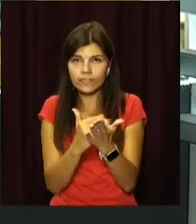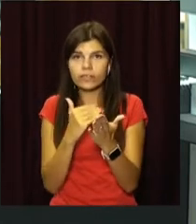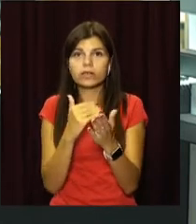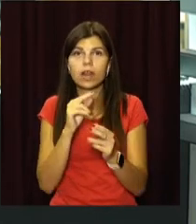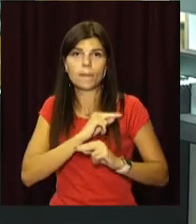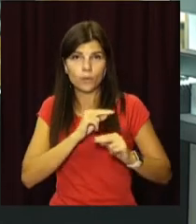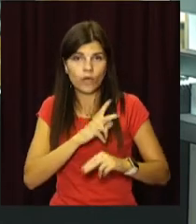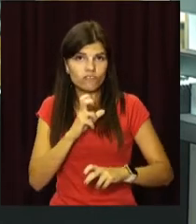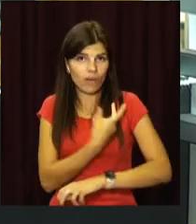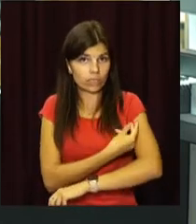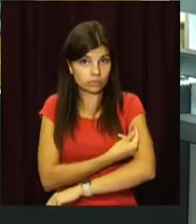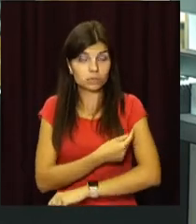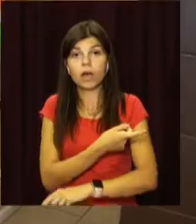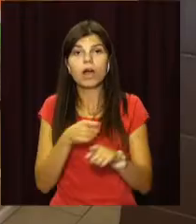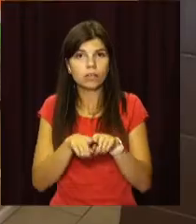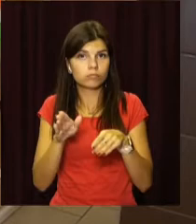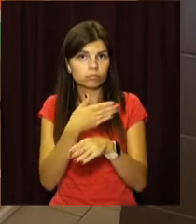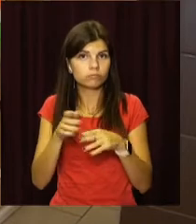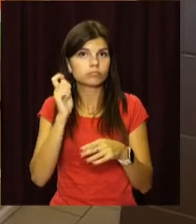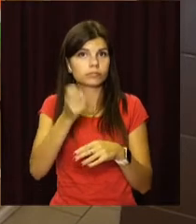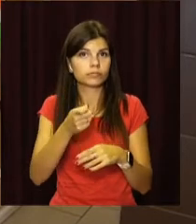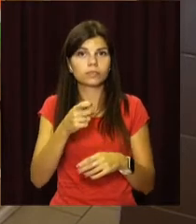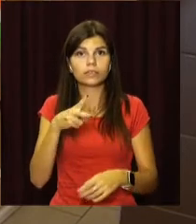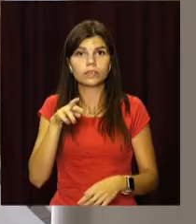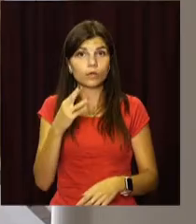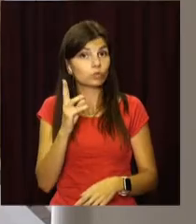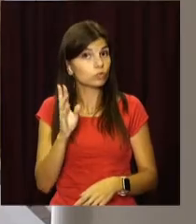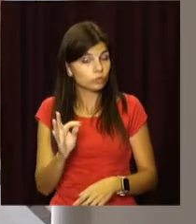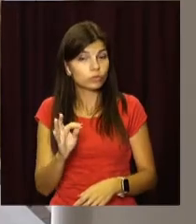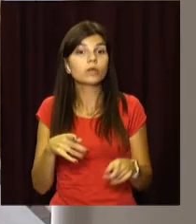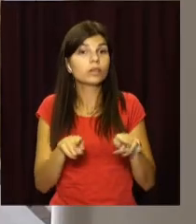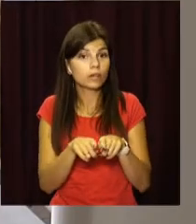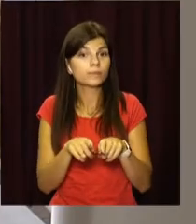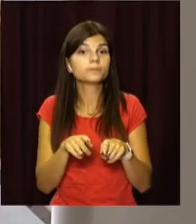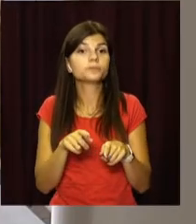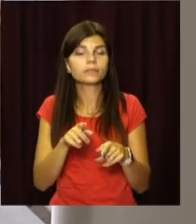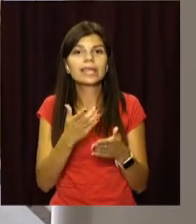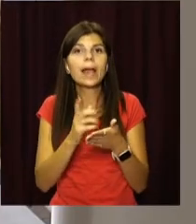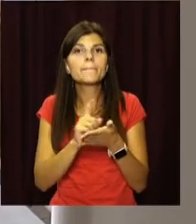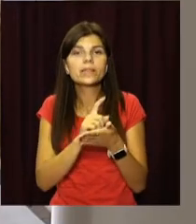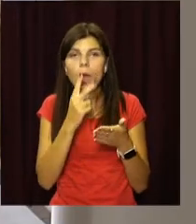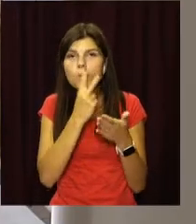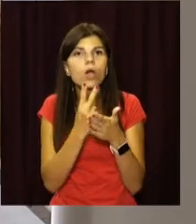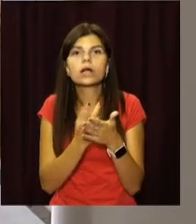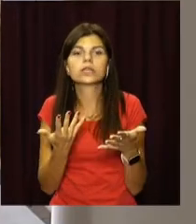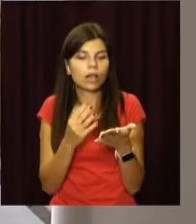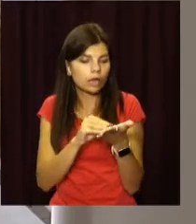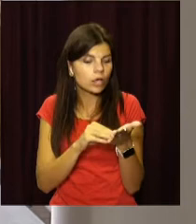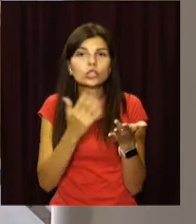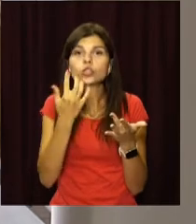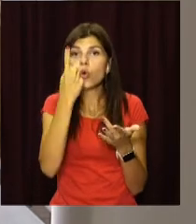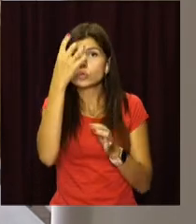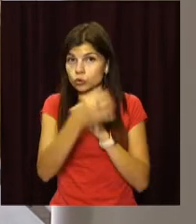центрів вакцинації. Так розпорядився очільник МОЗ Віктор Ляшко. Відтак, встановлені мінімальні показники з імунізації за